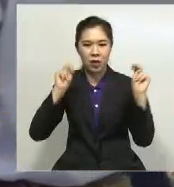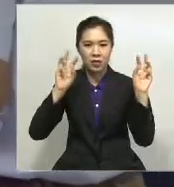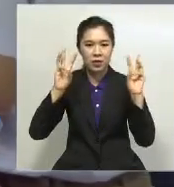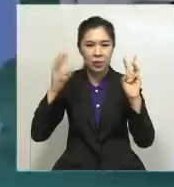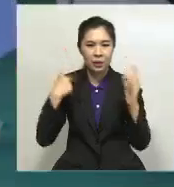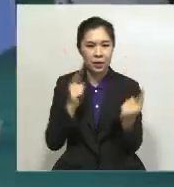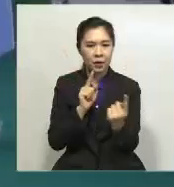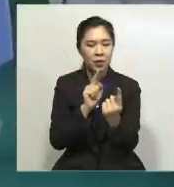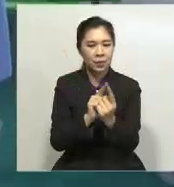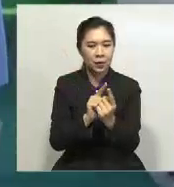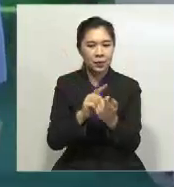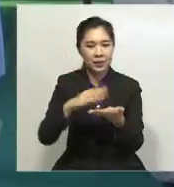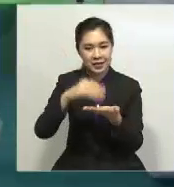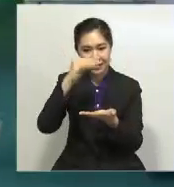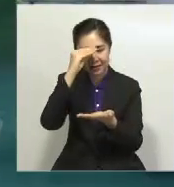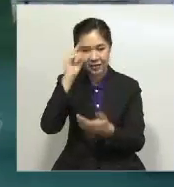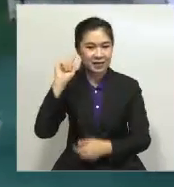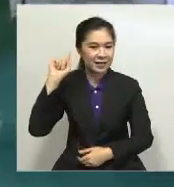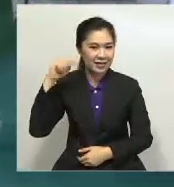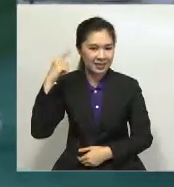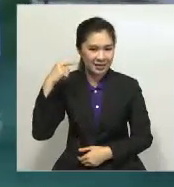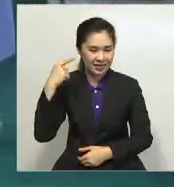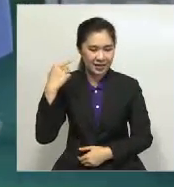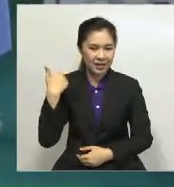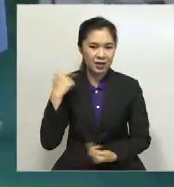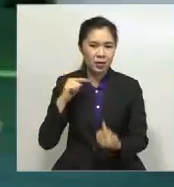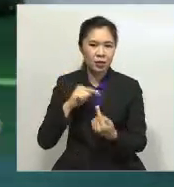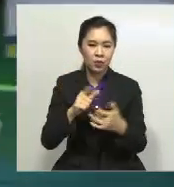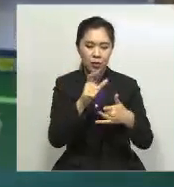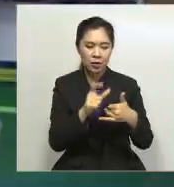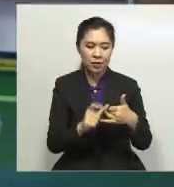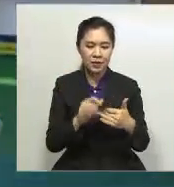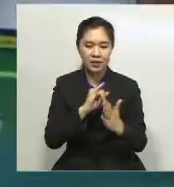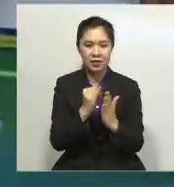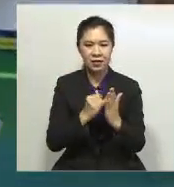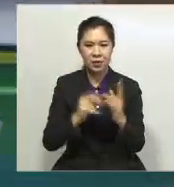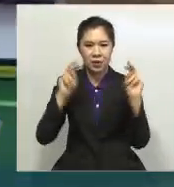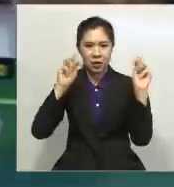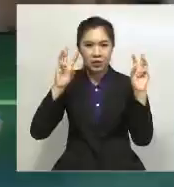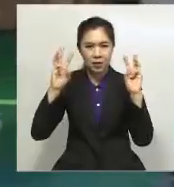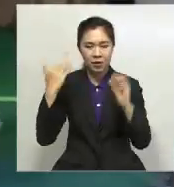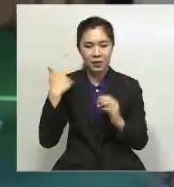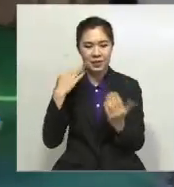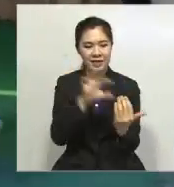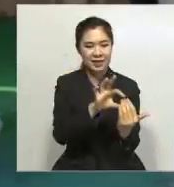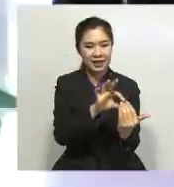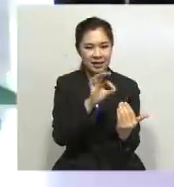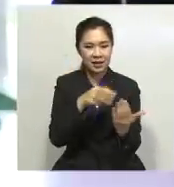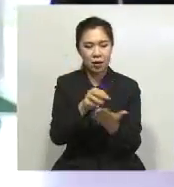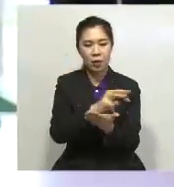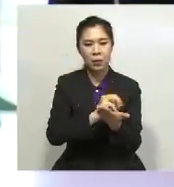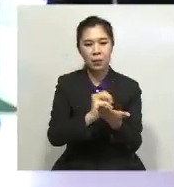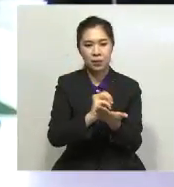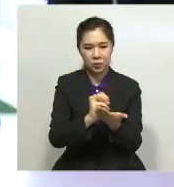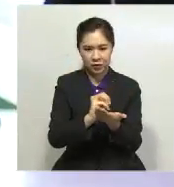เด็กหญิงกฤษพรสิงห์ดานักเรียนยุวทูตความดีจังหวัดนครสวรรค์ที่ได้รับการคัดเลือกจากมูลนิธิ